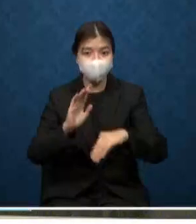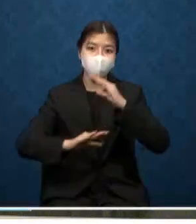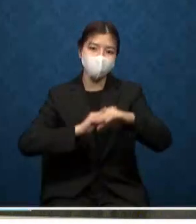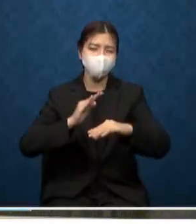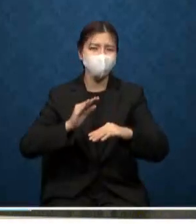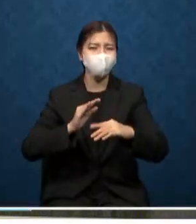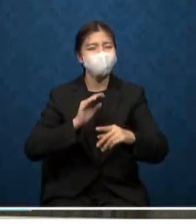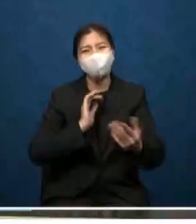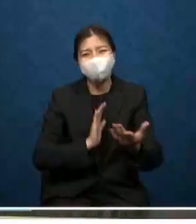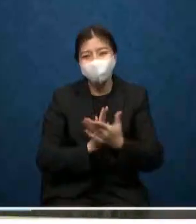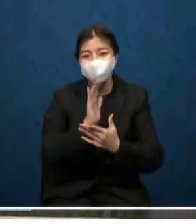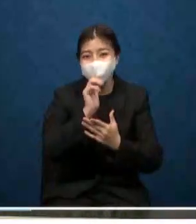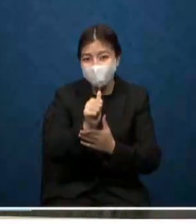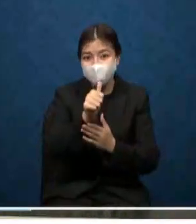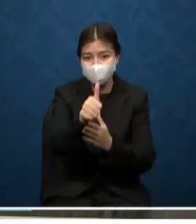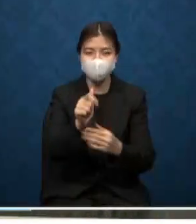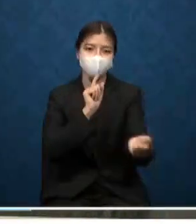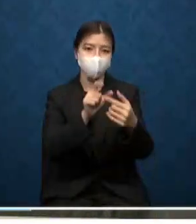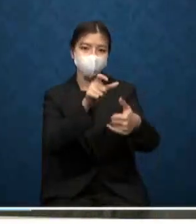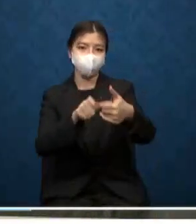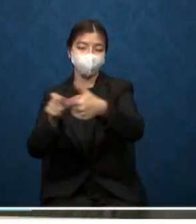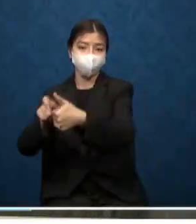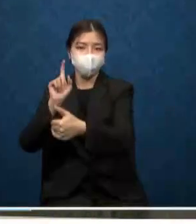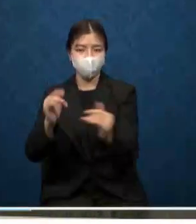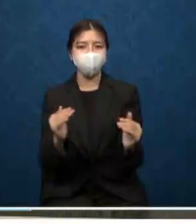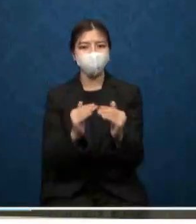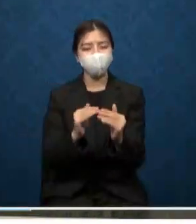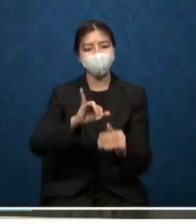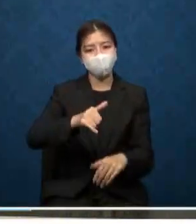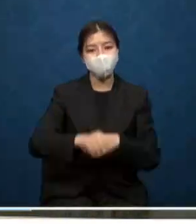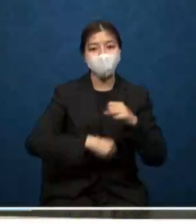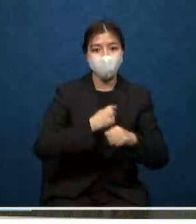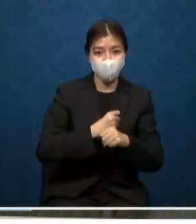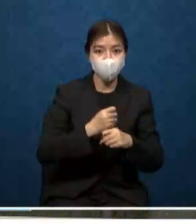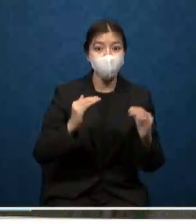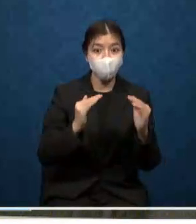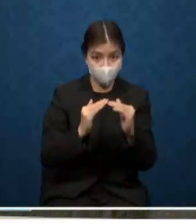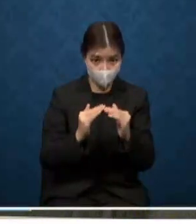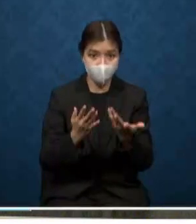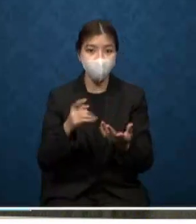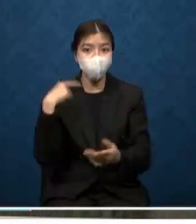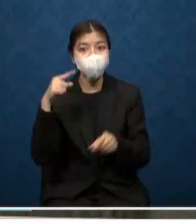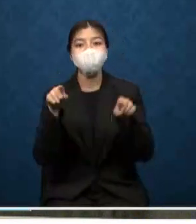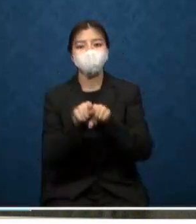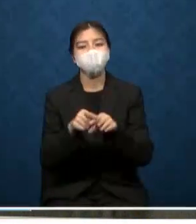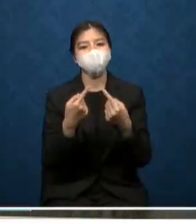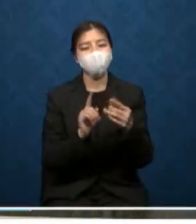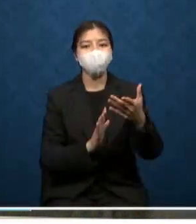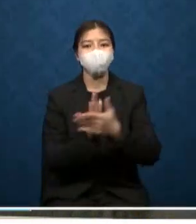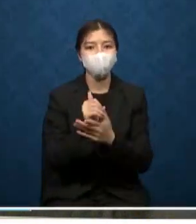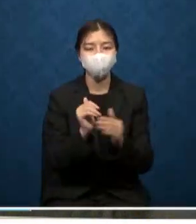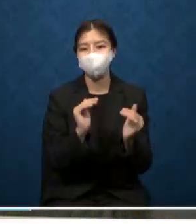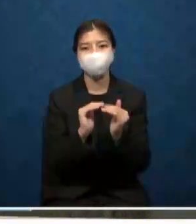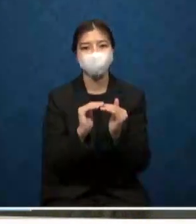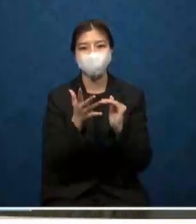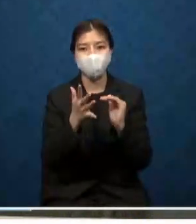จจะไม่เท่ากันแม้จะเป็นเพศเดียวกันวัยเดียวกันก็อาจจะบรรลุความสำเร็จไม่เท่ากันทั้งที่รัฐหรือสาธารณะ